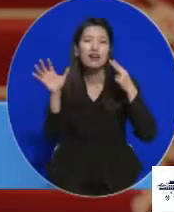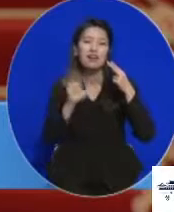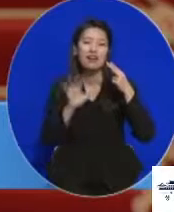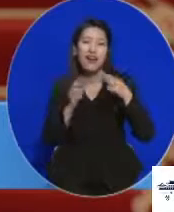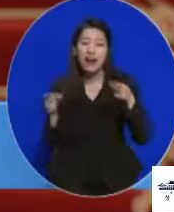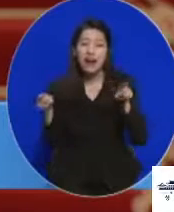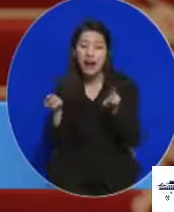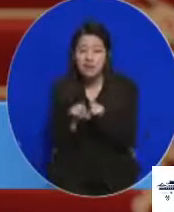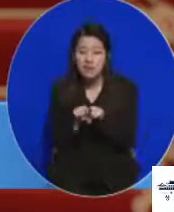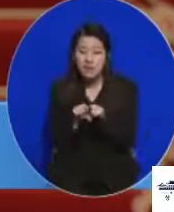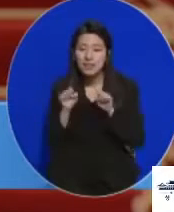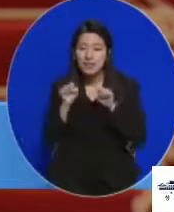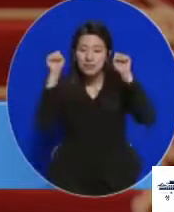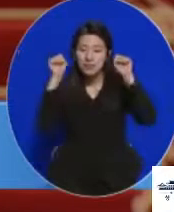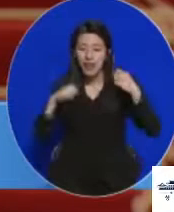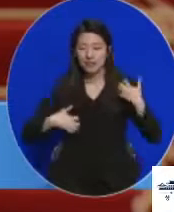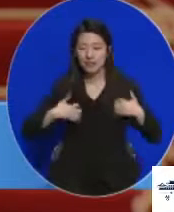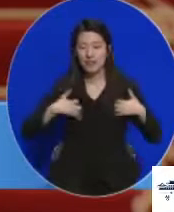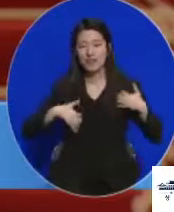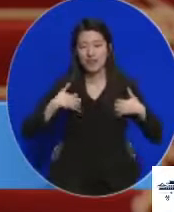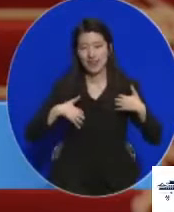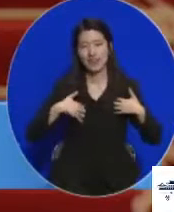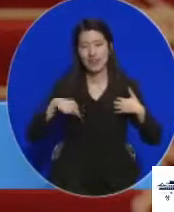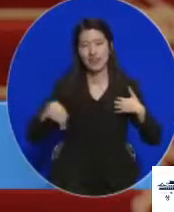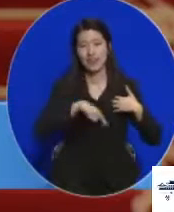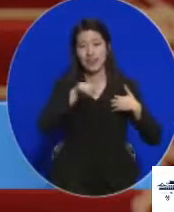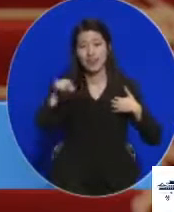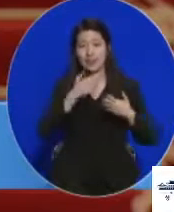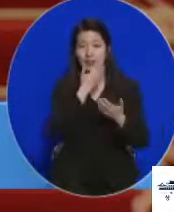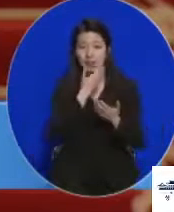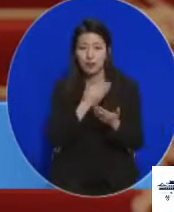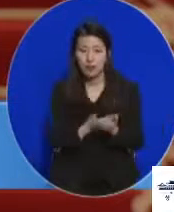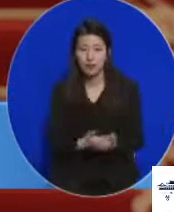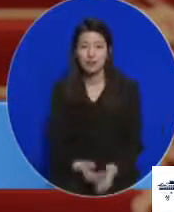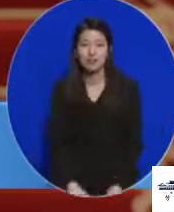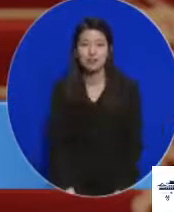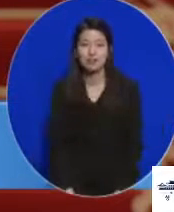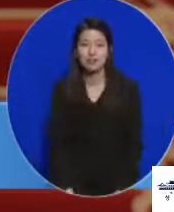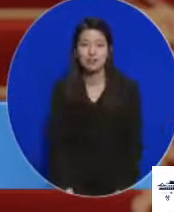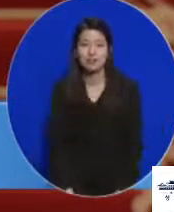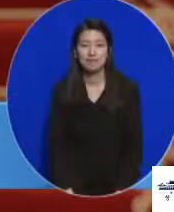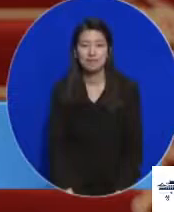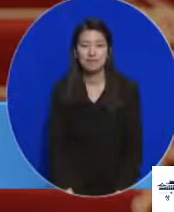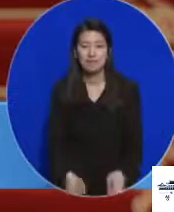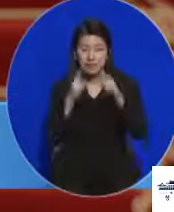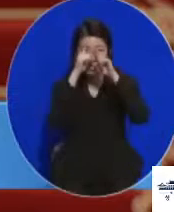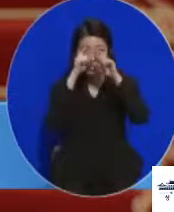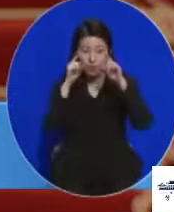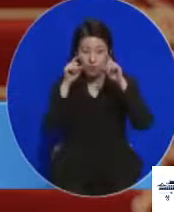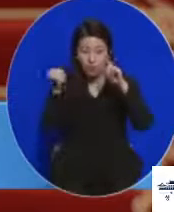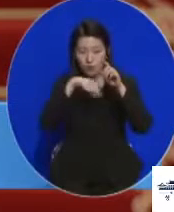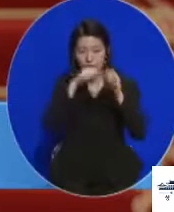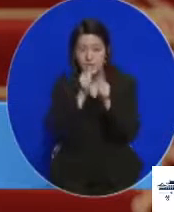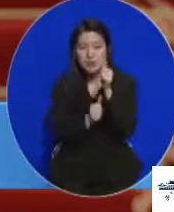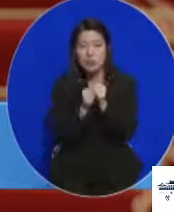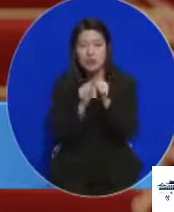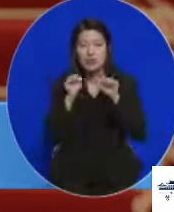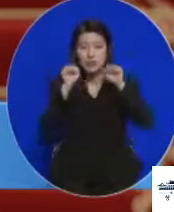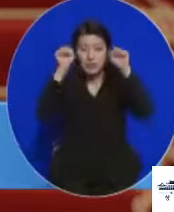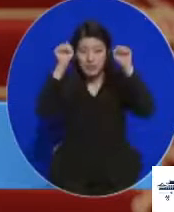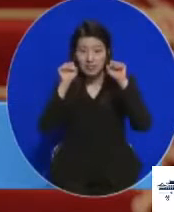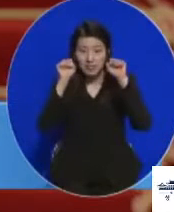정부는 전문체육 인들과 생활 채 외국인들이 스포츠 인권을 보장 받으면서 마음껏